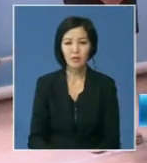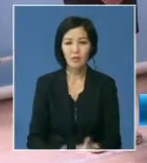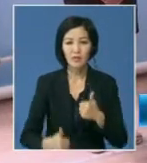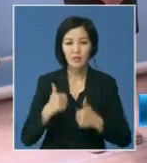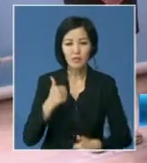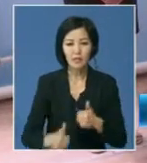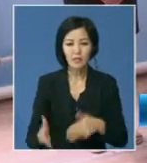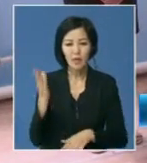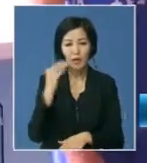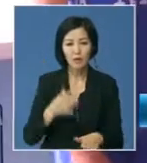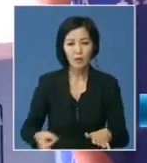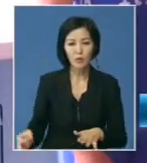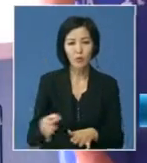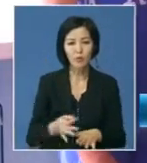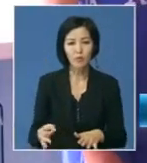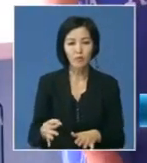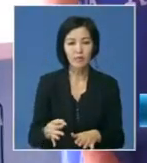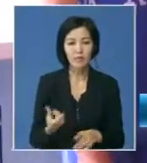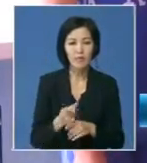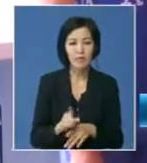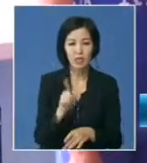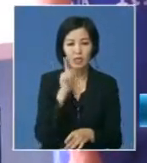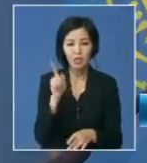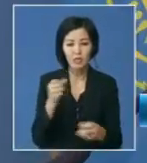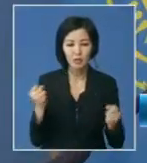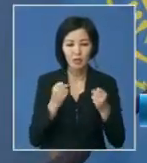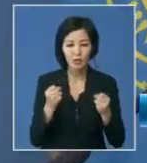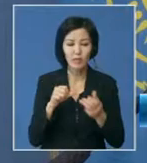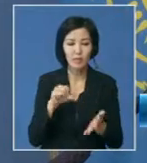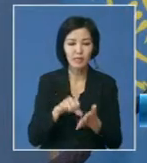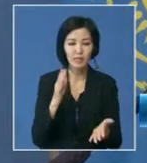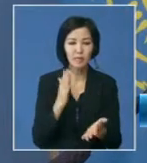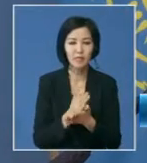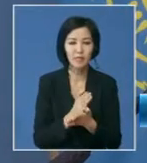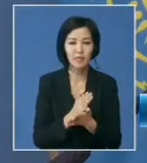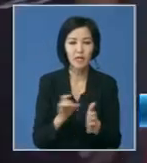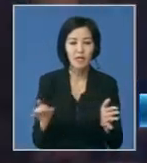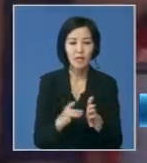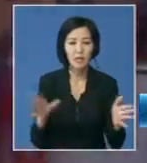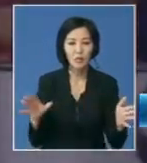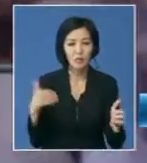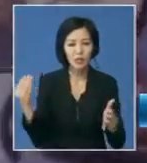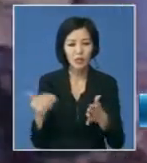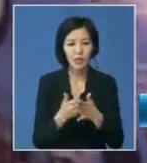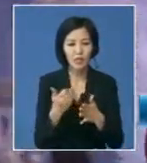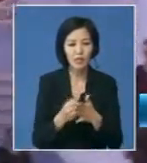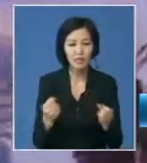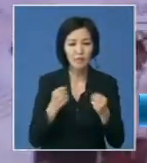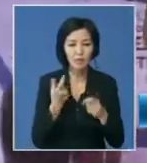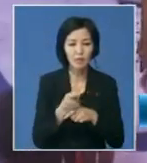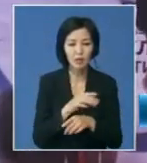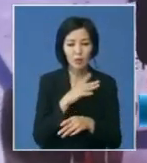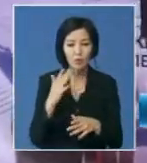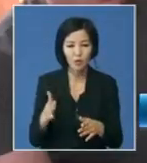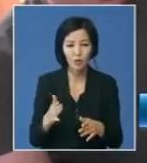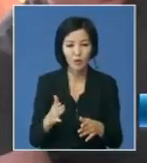Алматы облысының ең мықты деген жас спортшылар қатысып жатыр. Бұл қатарда Қазақстан чемпиондары мен еліміздің рекордын жаңартқан саңлақтар жетерлік. Солардың бірі Дәулет